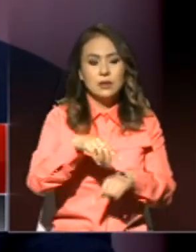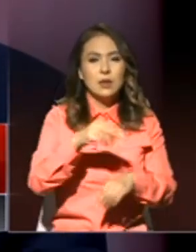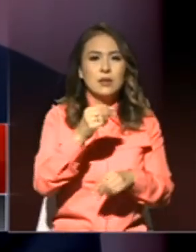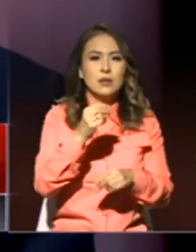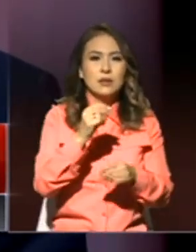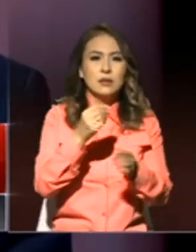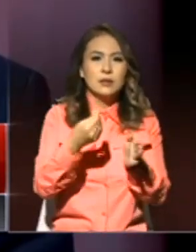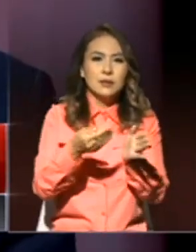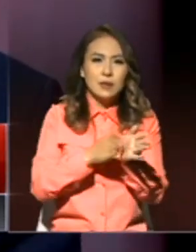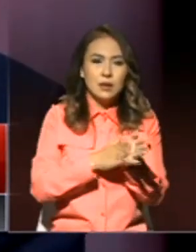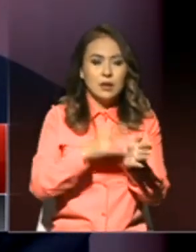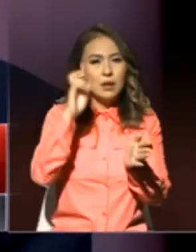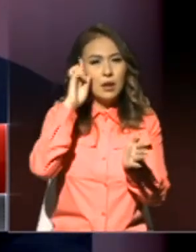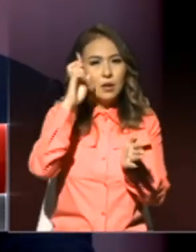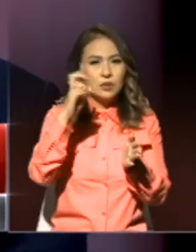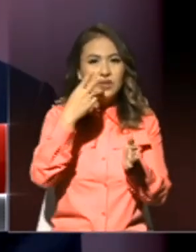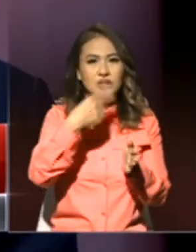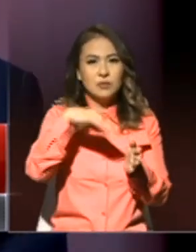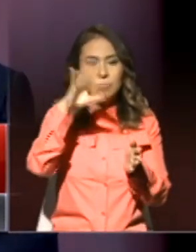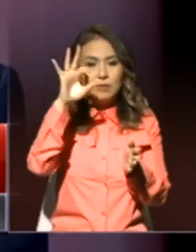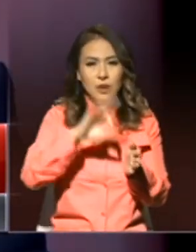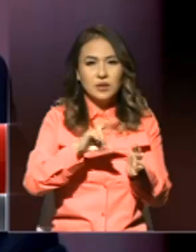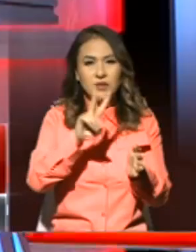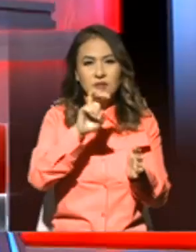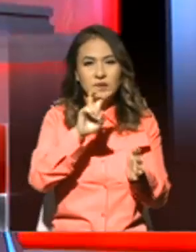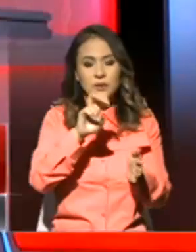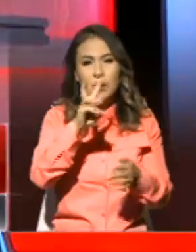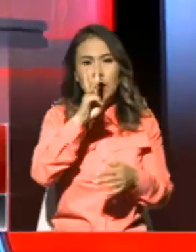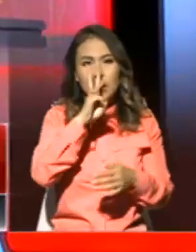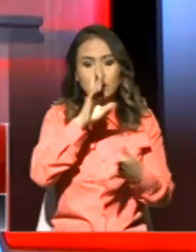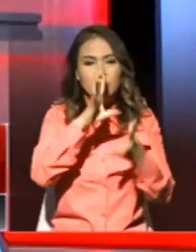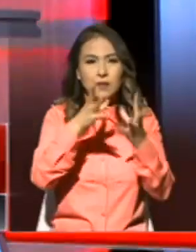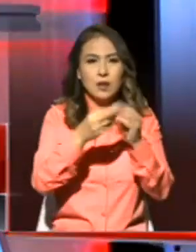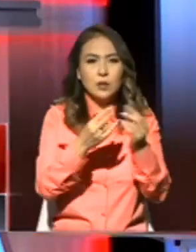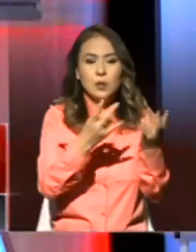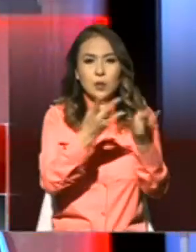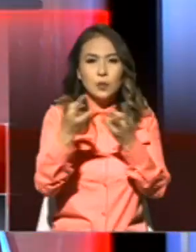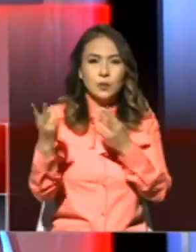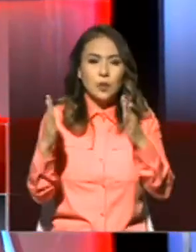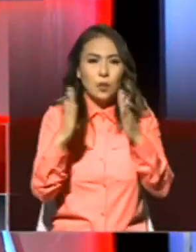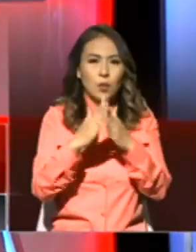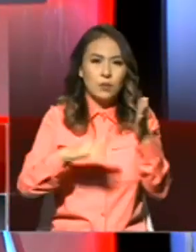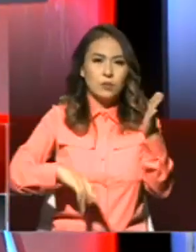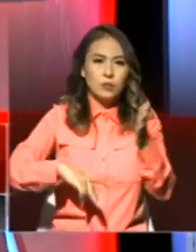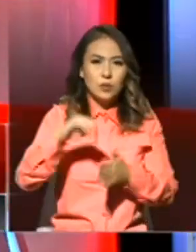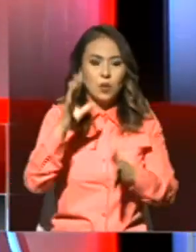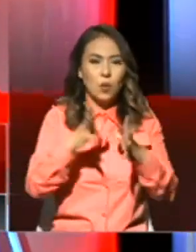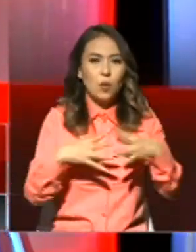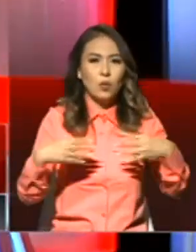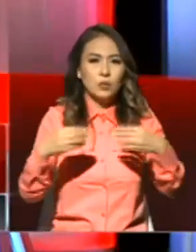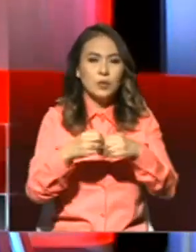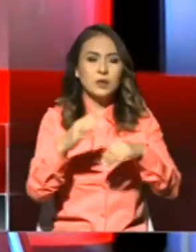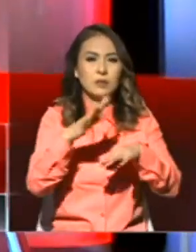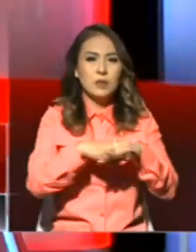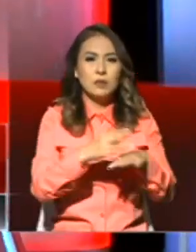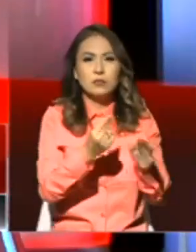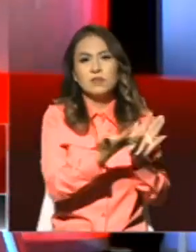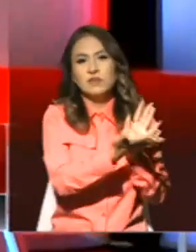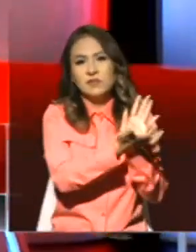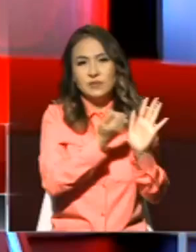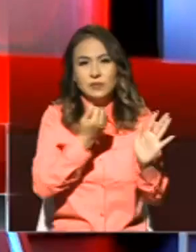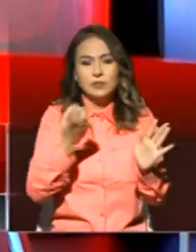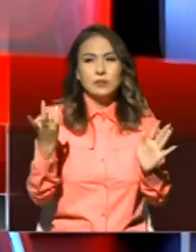жүреді, мемлекеттен сыйақы жүреді 20% 200 айлық есептік көрсеткіште. Ал оған қажетті үй сатып алатын ақшаны отбасы банк бір жақтан алып беру керек.